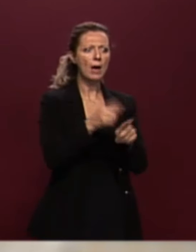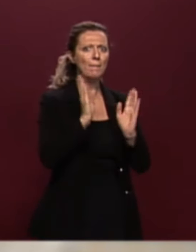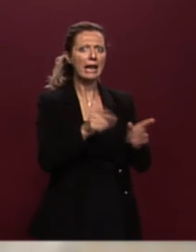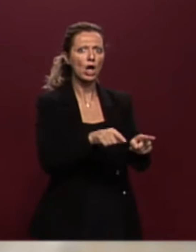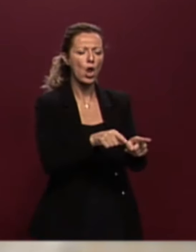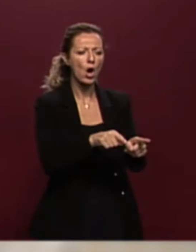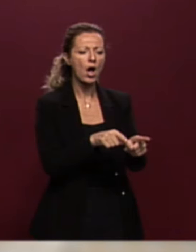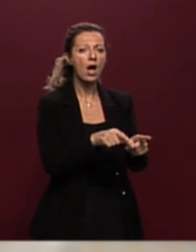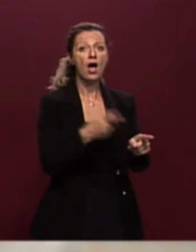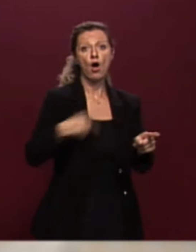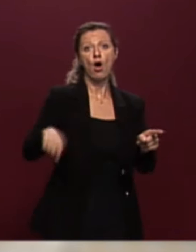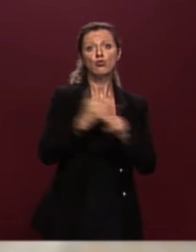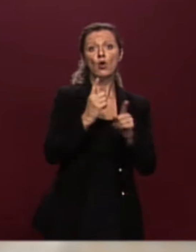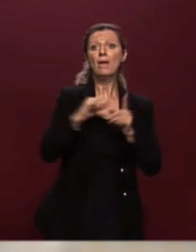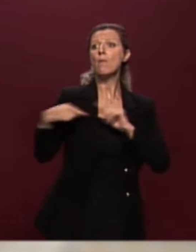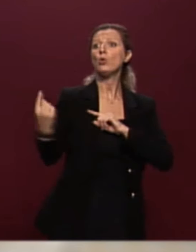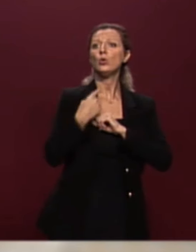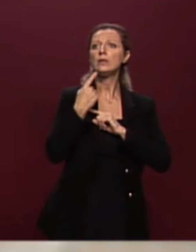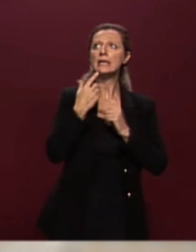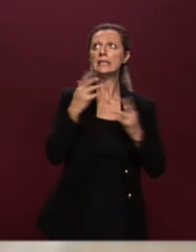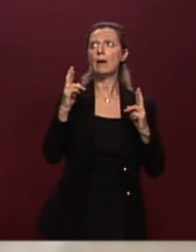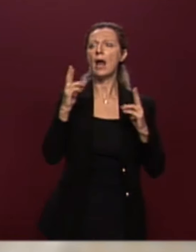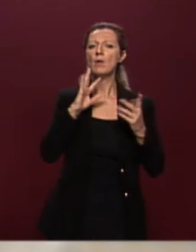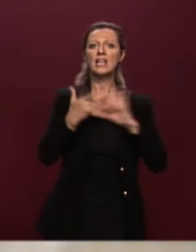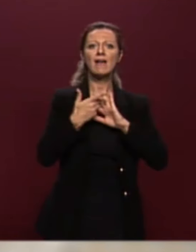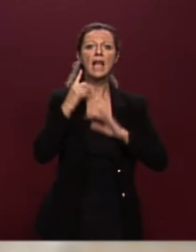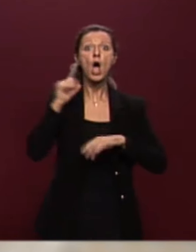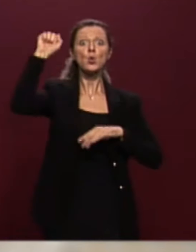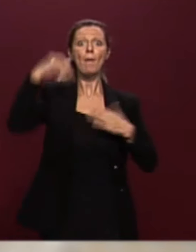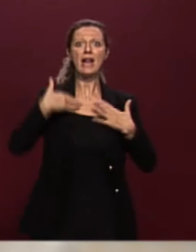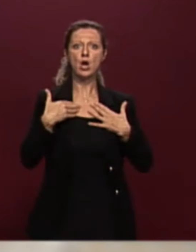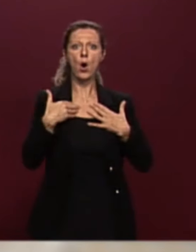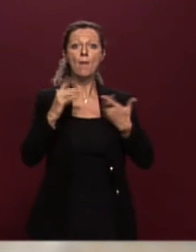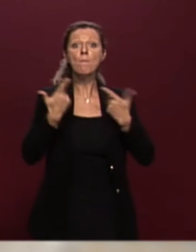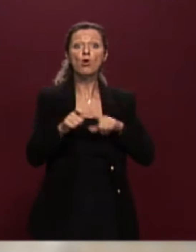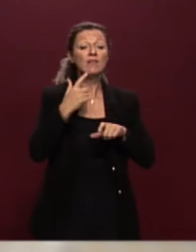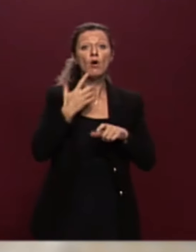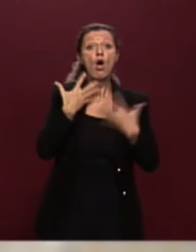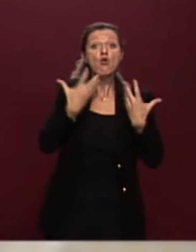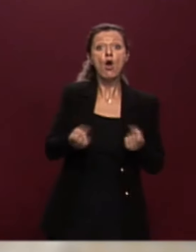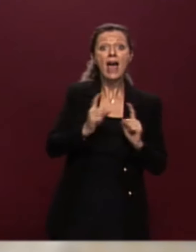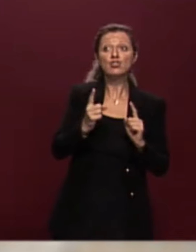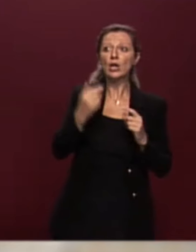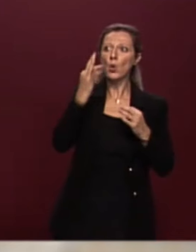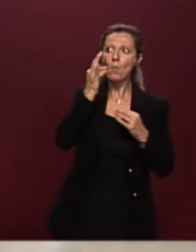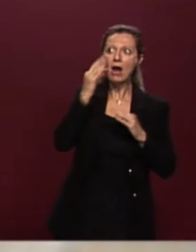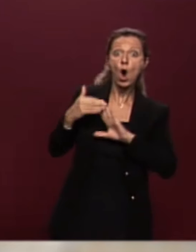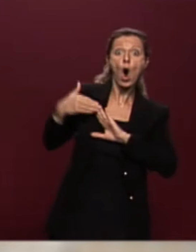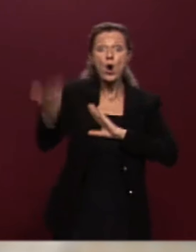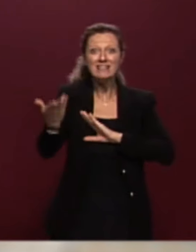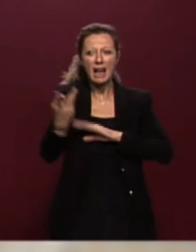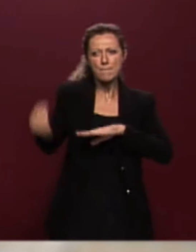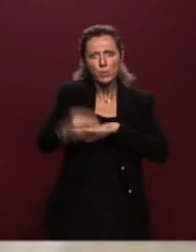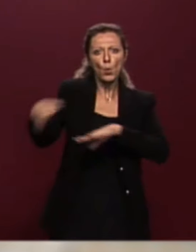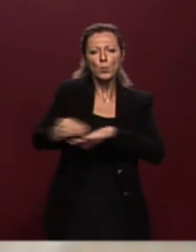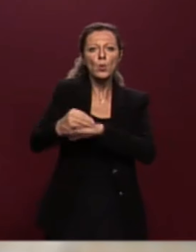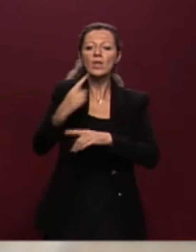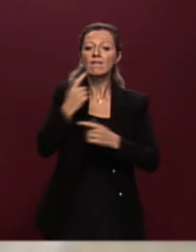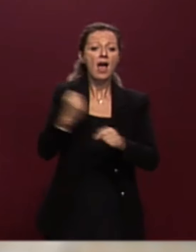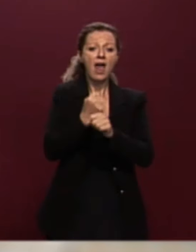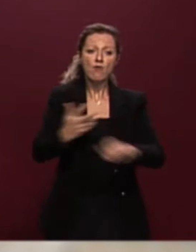tutti di poter diventare dei supereroi. Perché se non accetti di superare i limiti dell'umano non avrai accesso a nessun